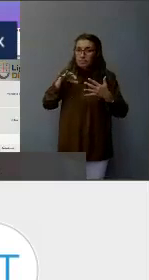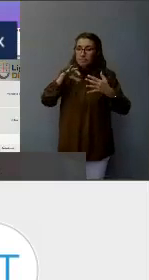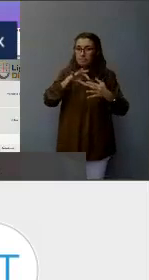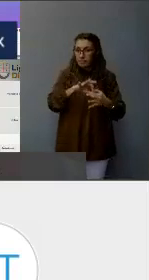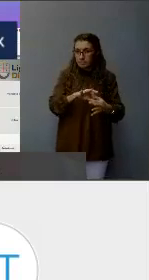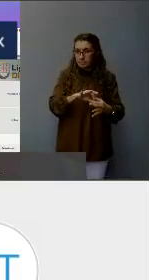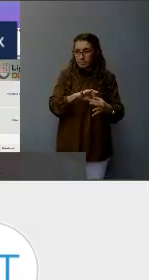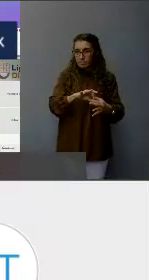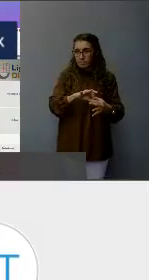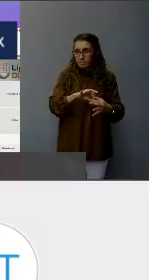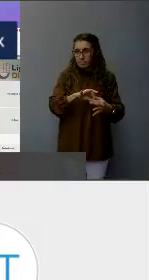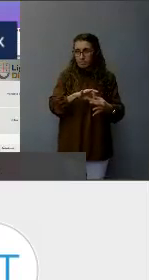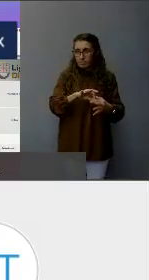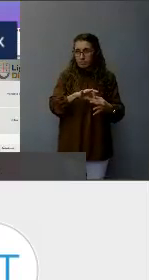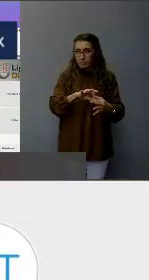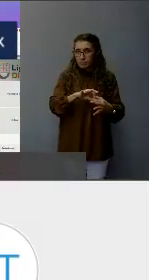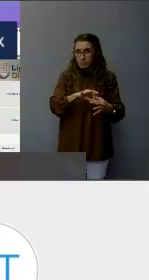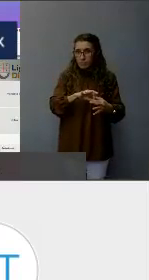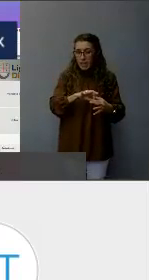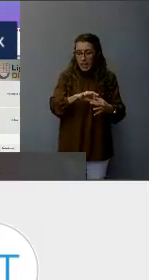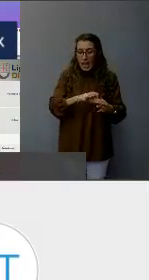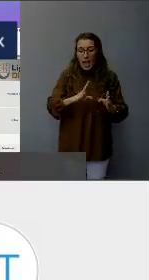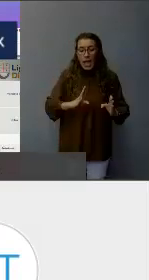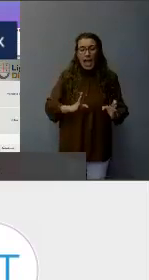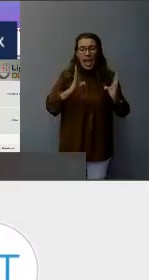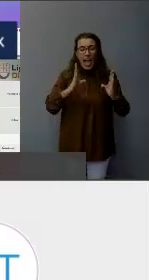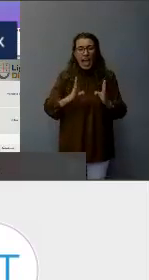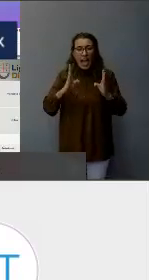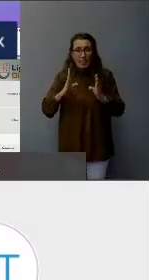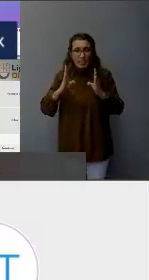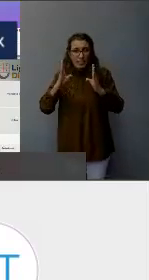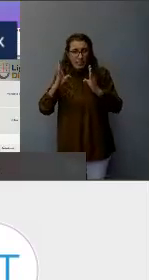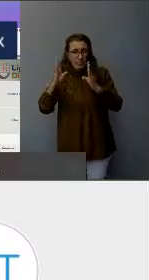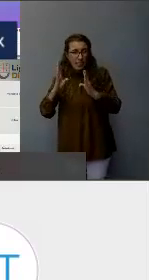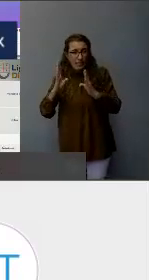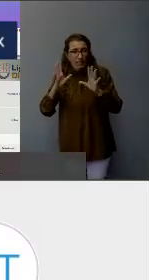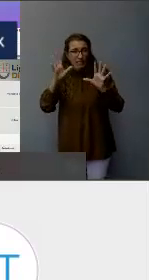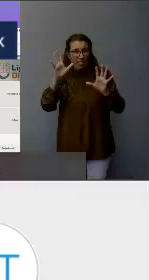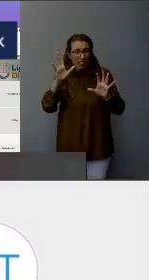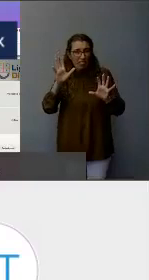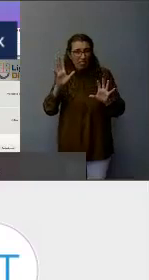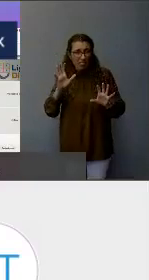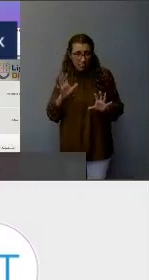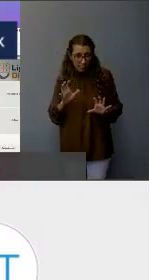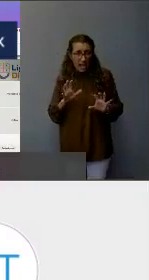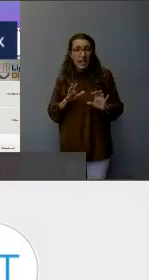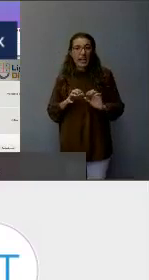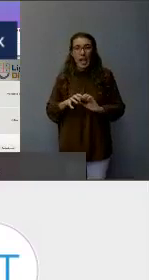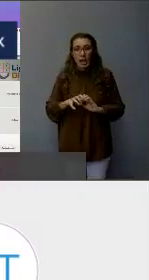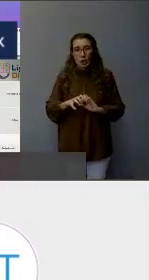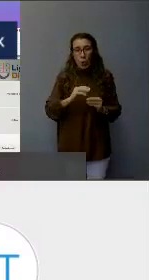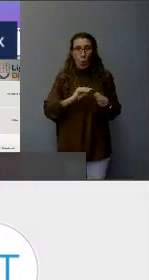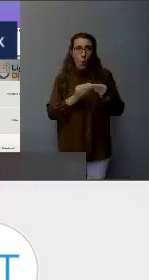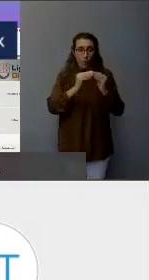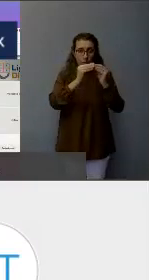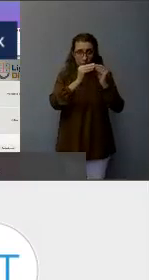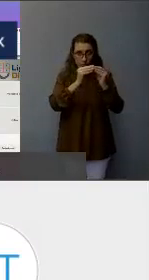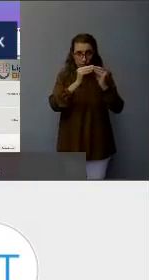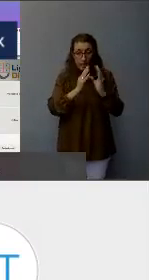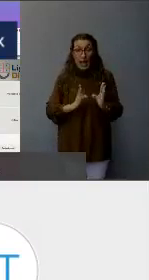recupero edifici non arie e dove polan danze di attive edificio